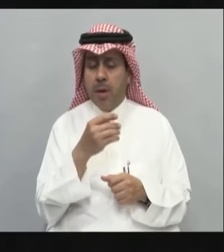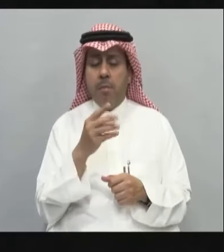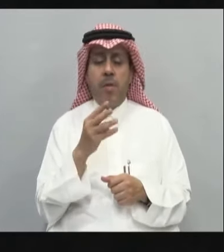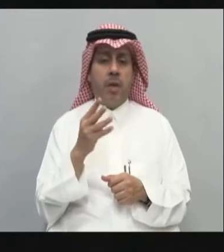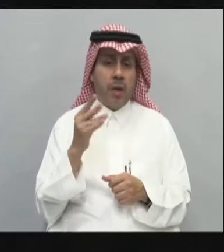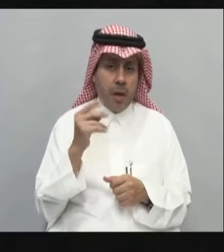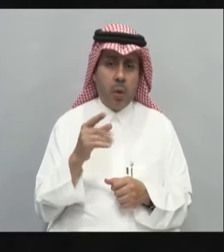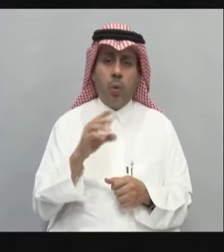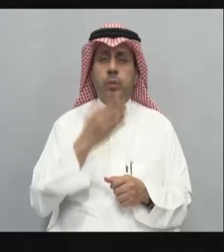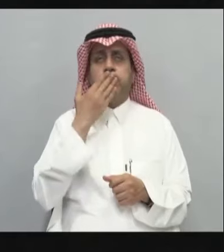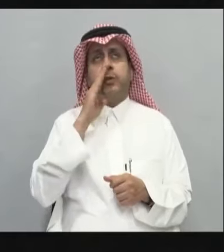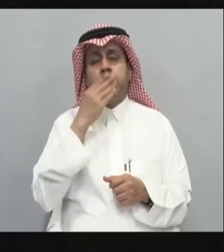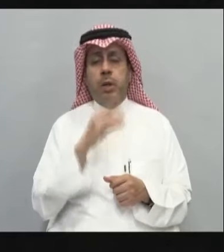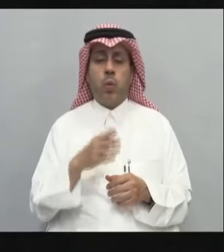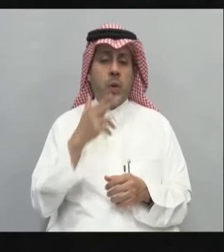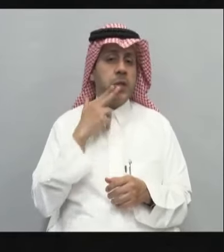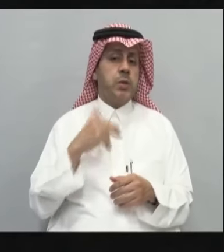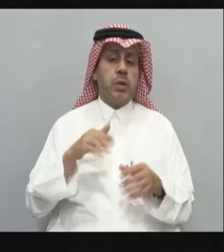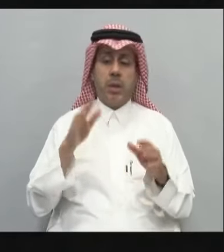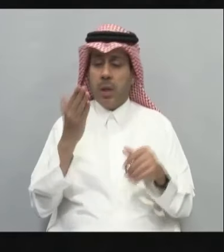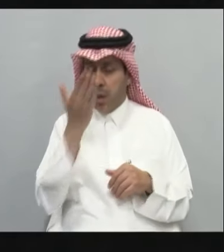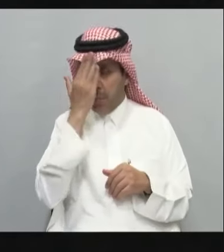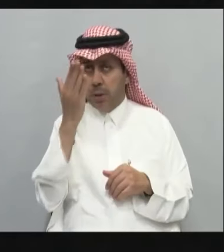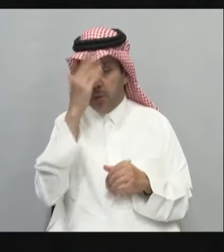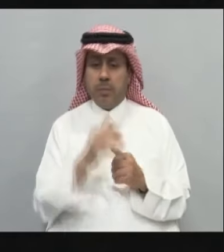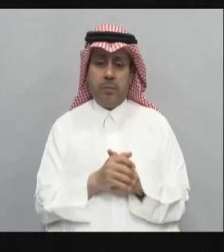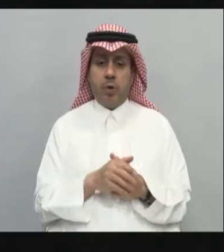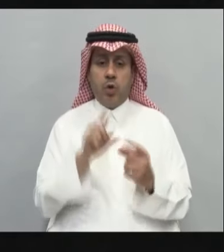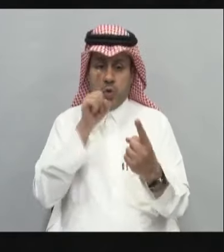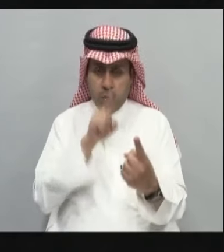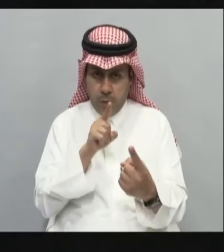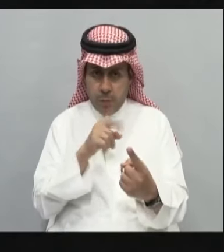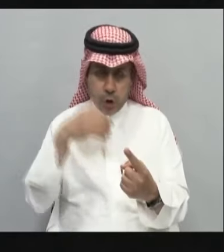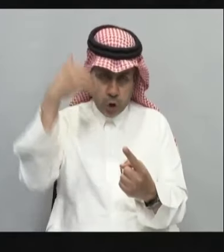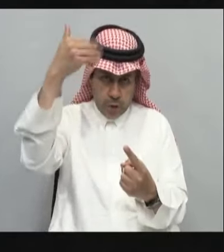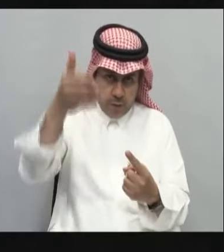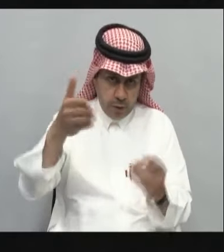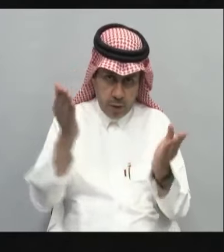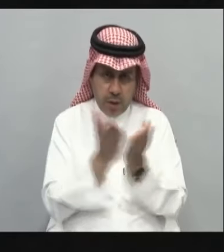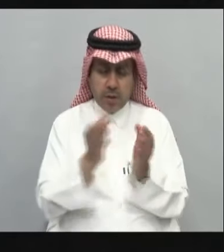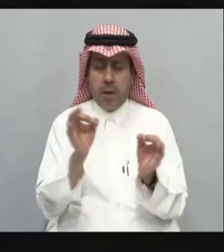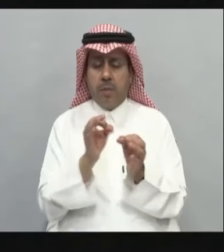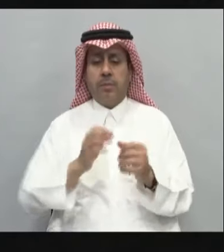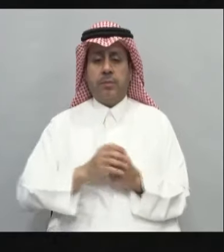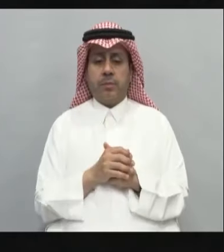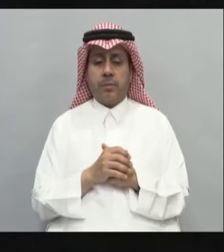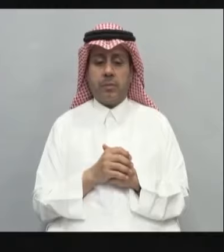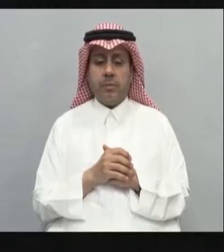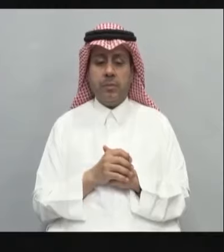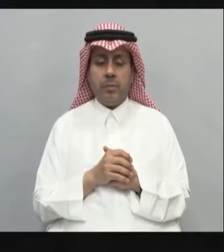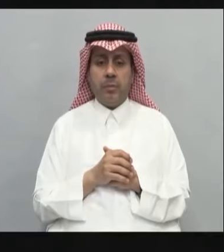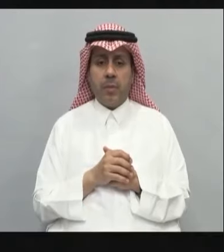وشكره وحسن عبادته نلقاكم ابنائي الطلاب بنات الطالبات باذن الله تعالى في درس